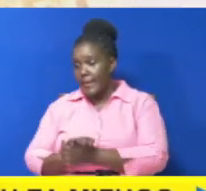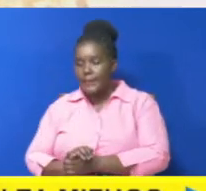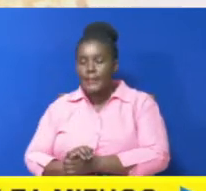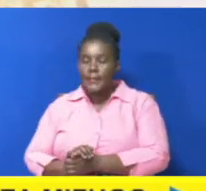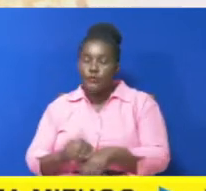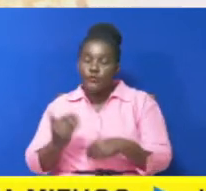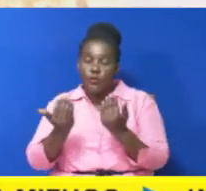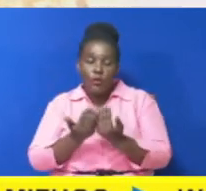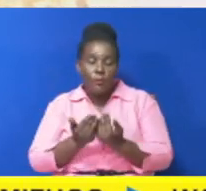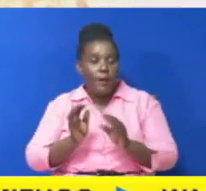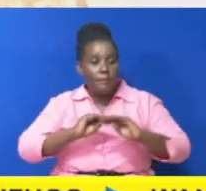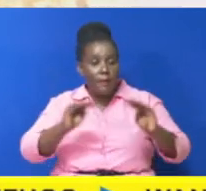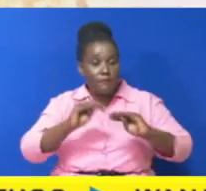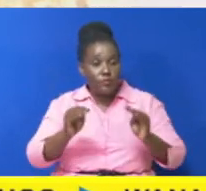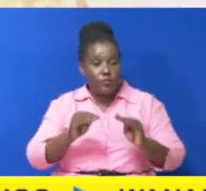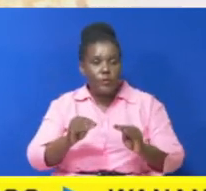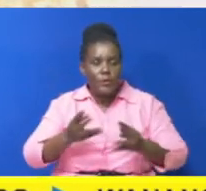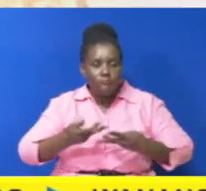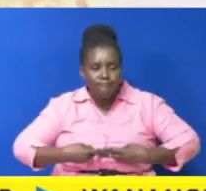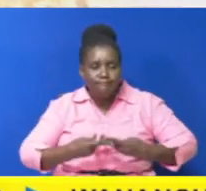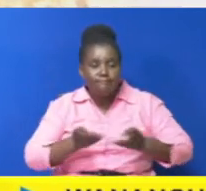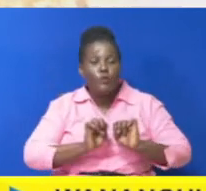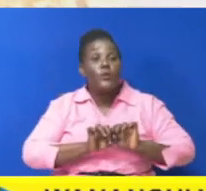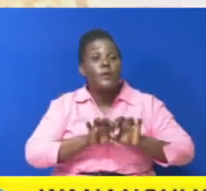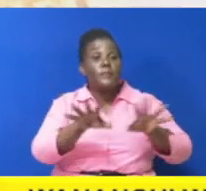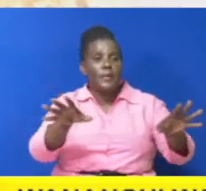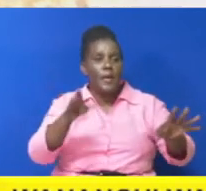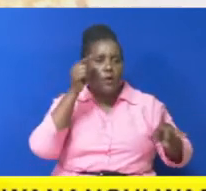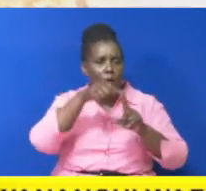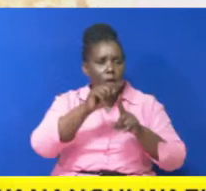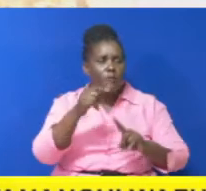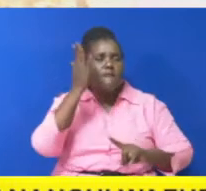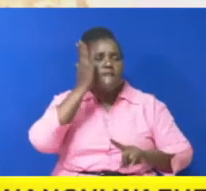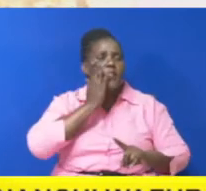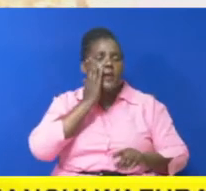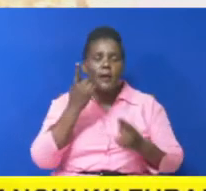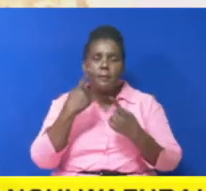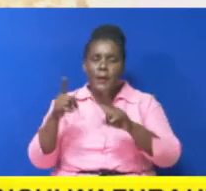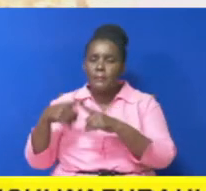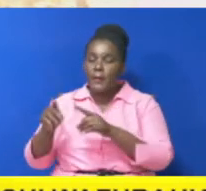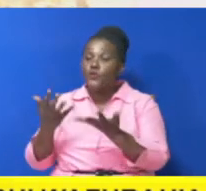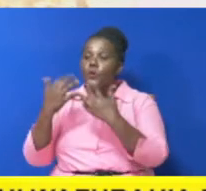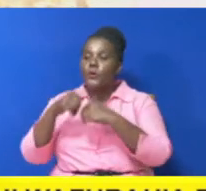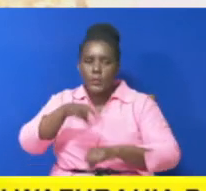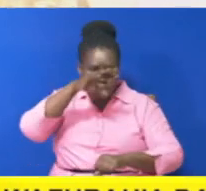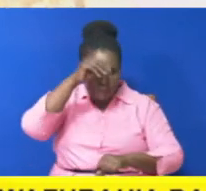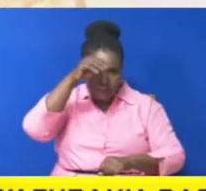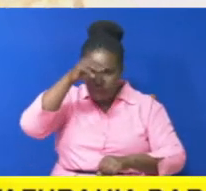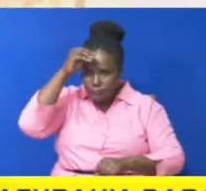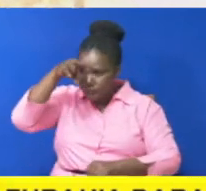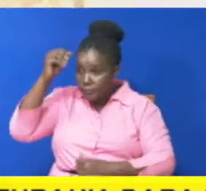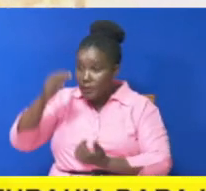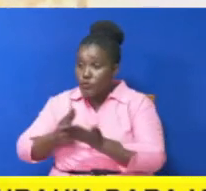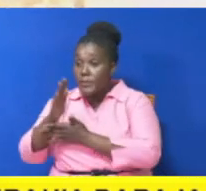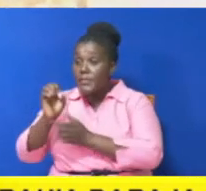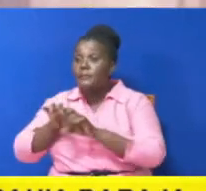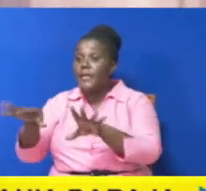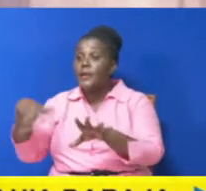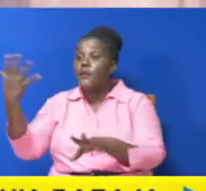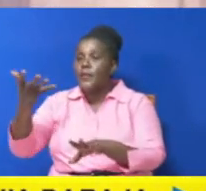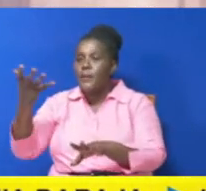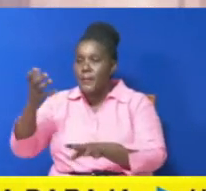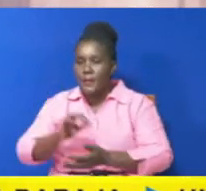mitandao yetu, platform zote, ili wanapoingia kule vijana waweze kuyaona na kuweza